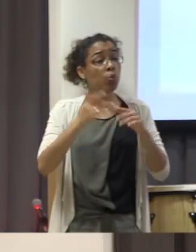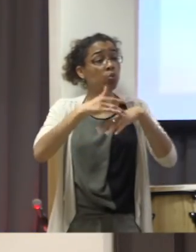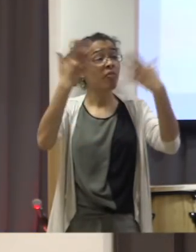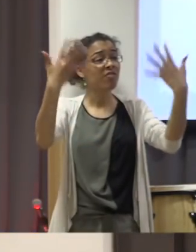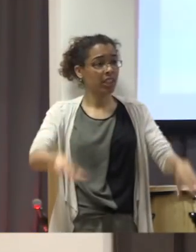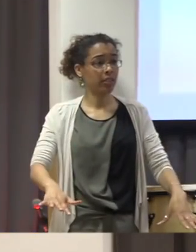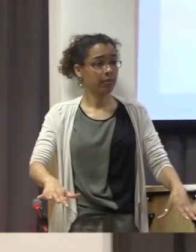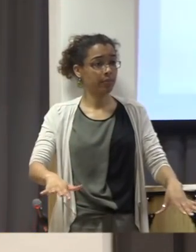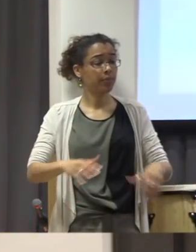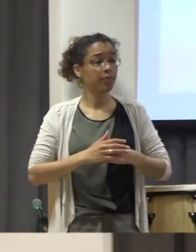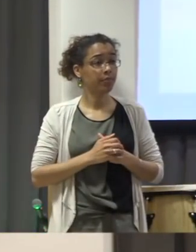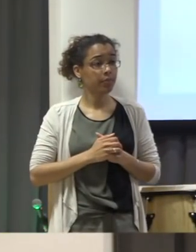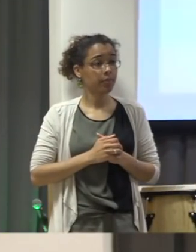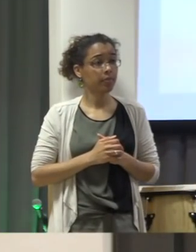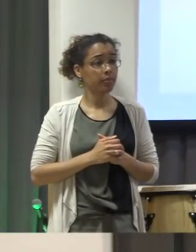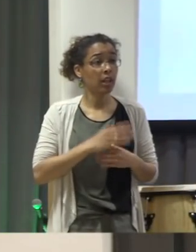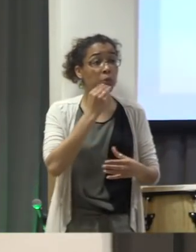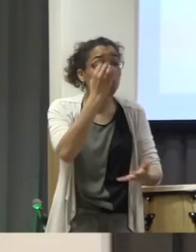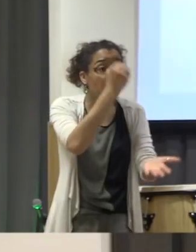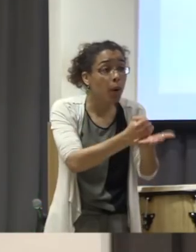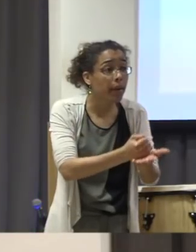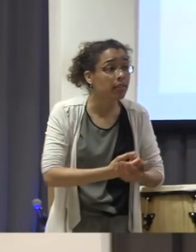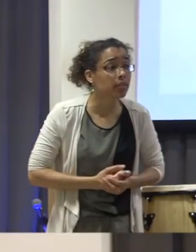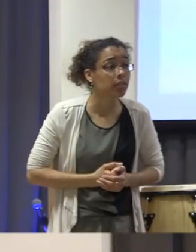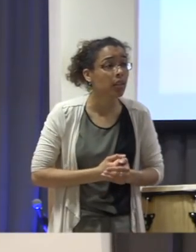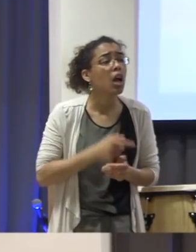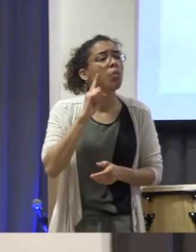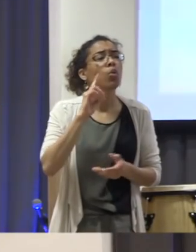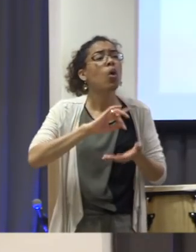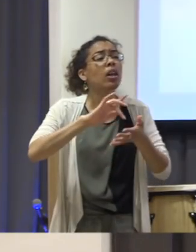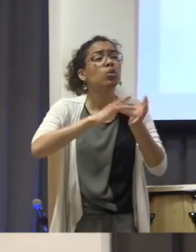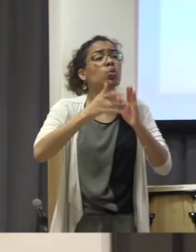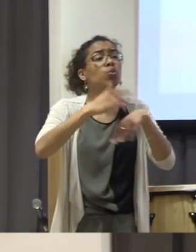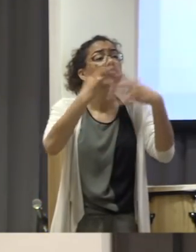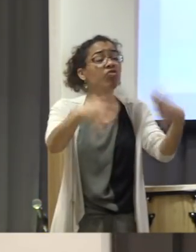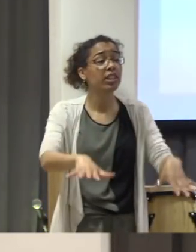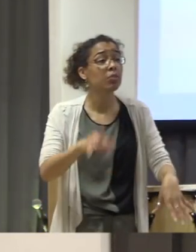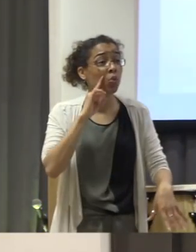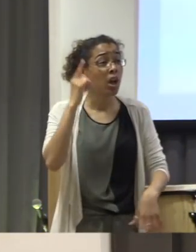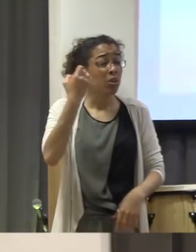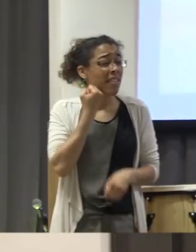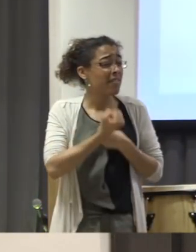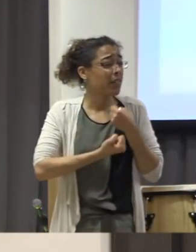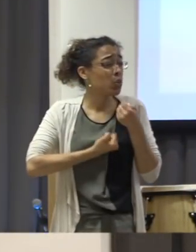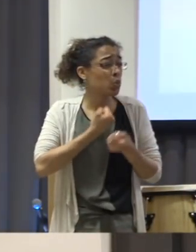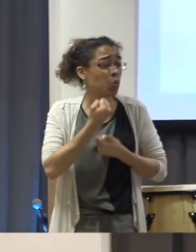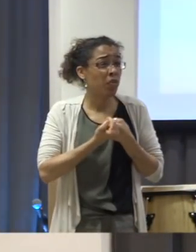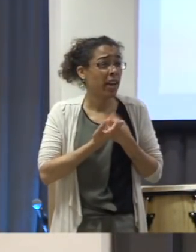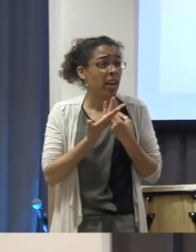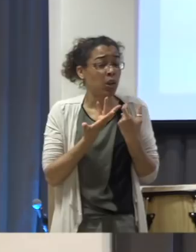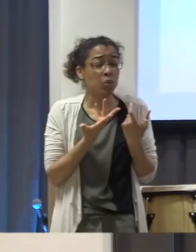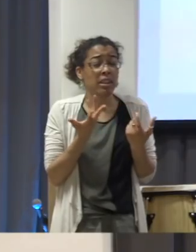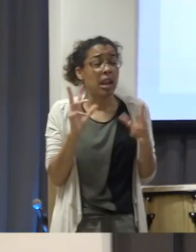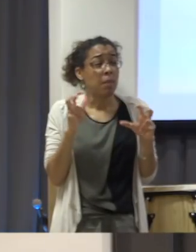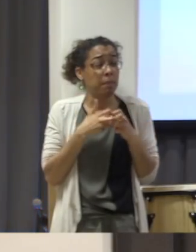accompli. Donne-moi un bon amen. Pourquoi tout est accompli? Parce qu'il a souffert. Il a payé un